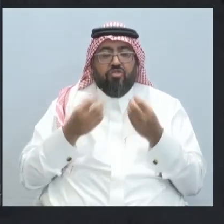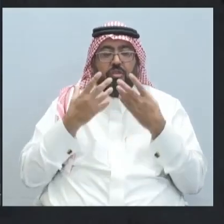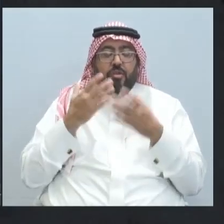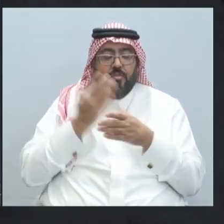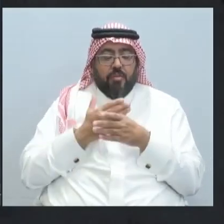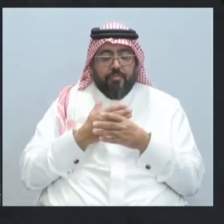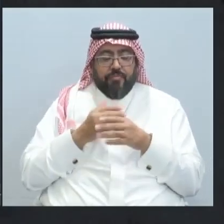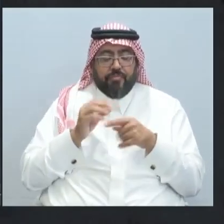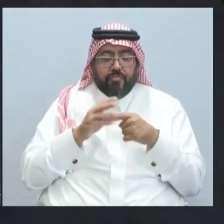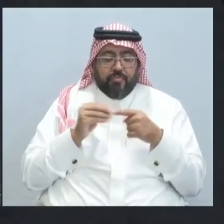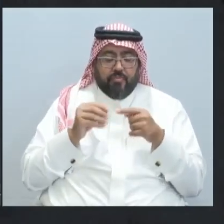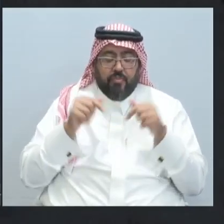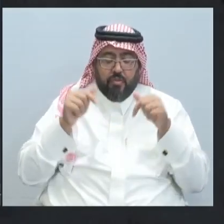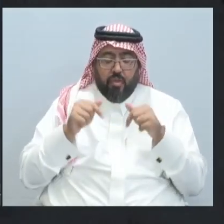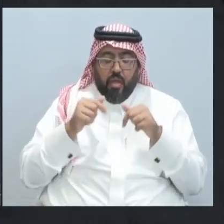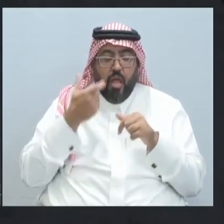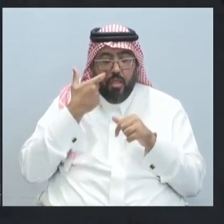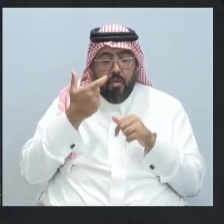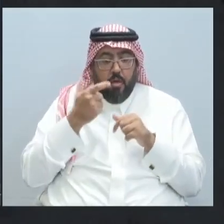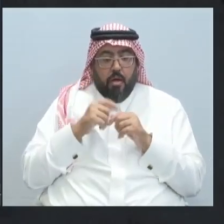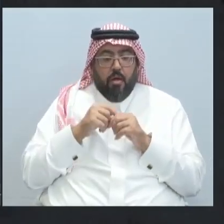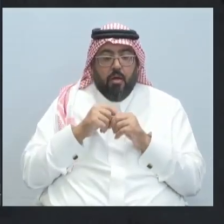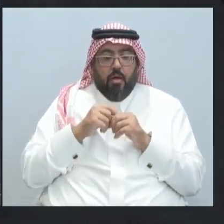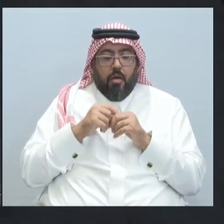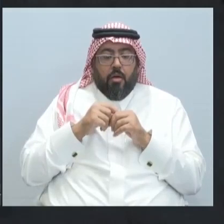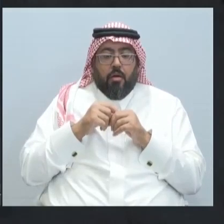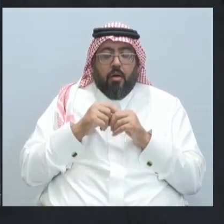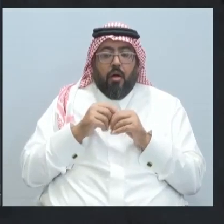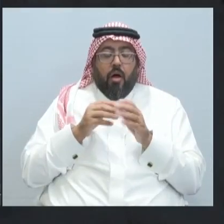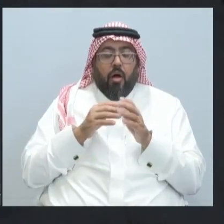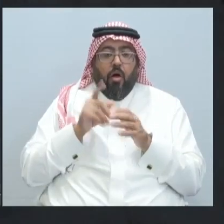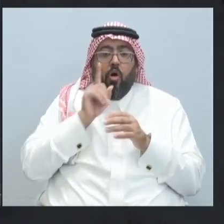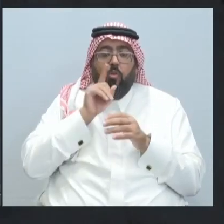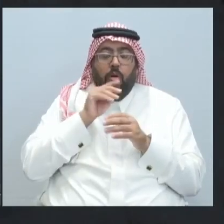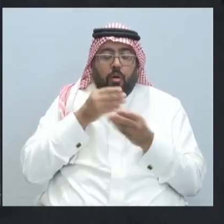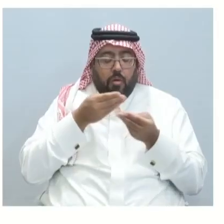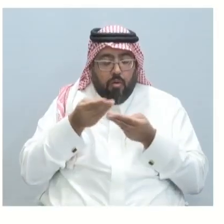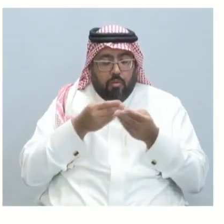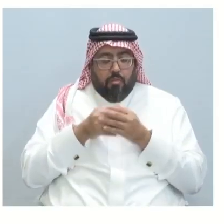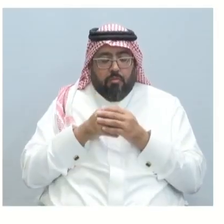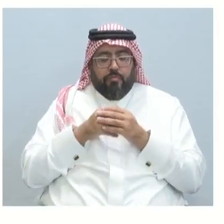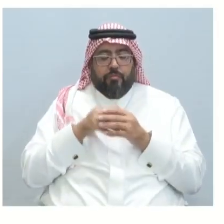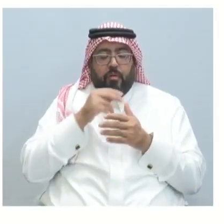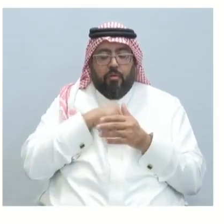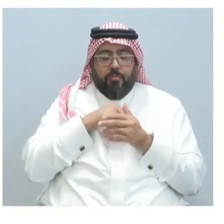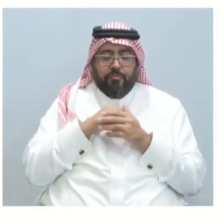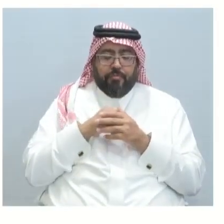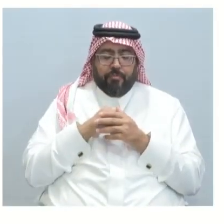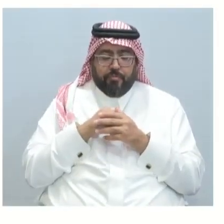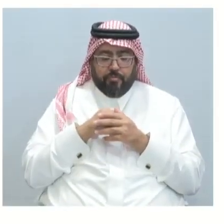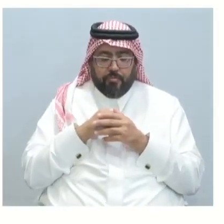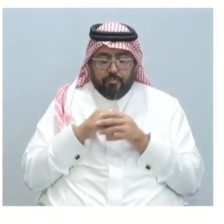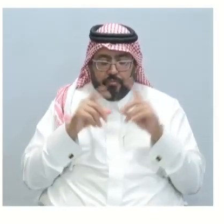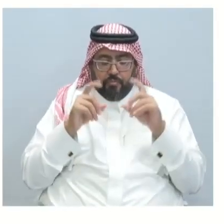بسبب تقصيرك فمن اليوم احرص على ان ان تبر بوالديك ايضا نقول من الفوائد من